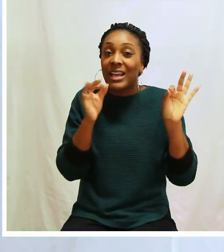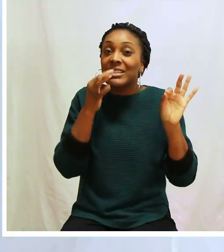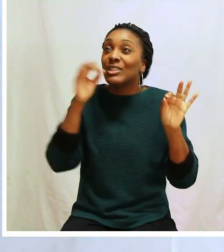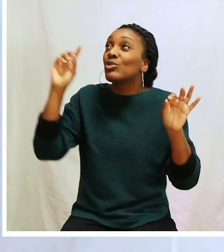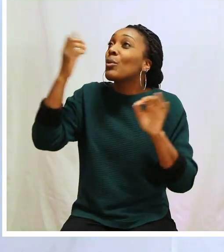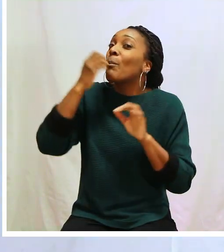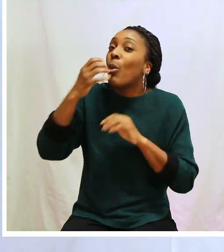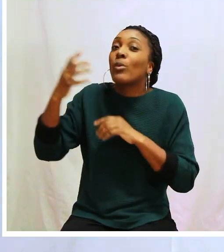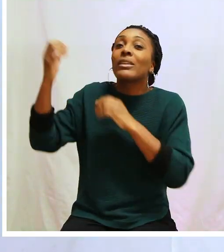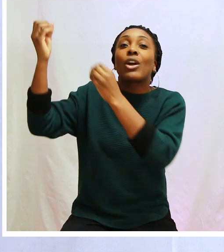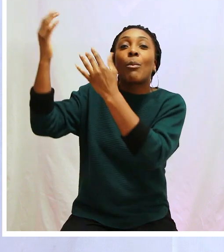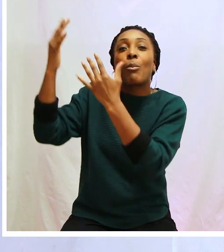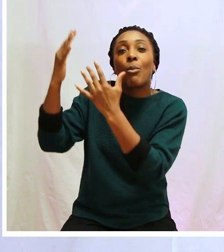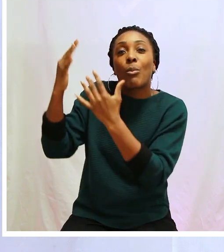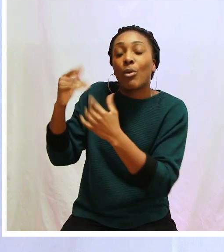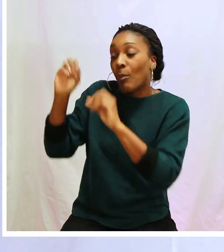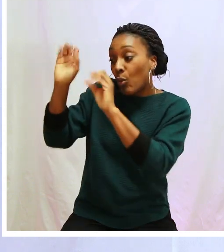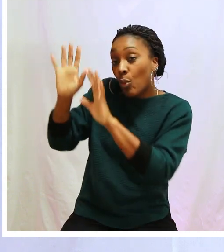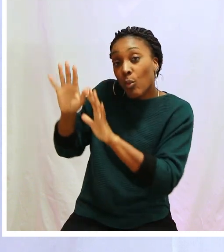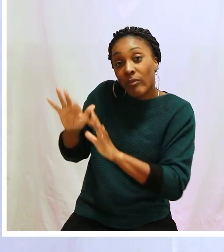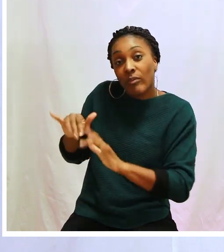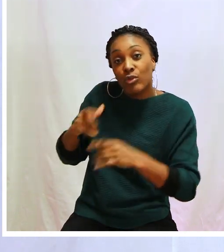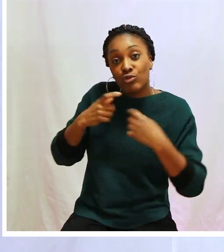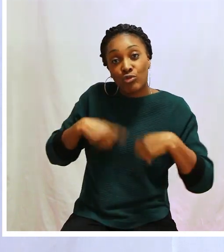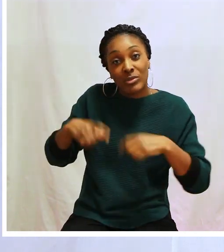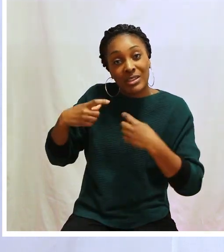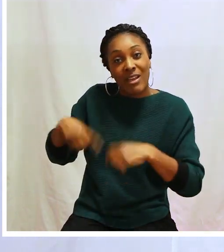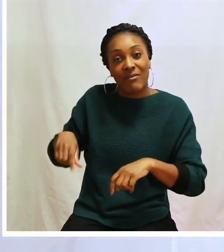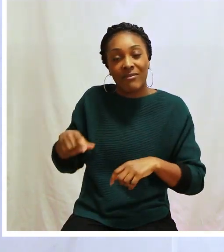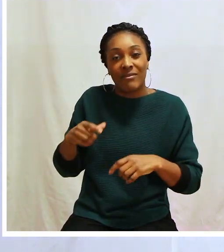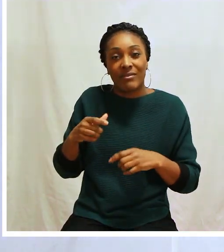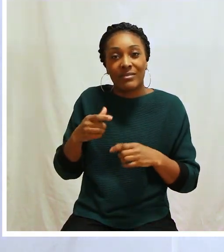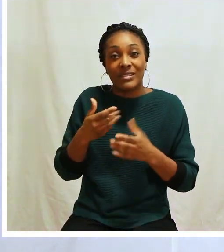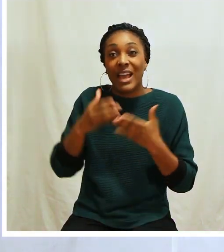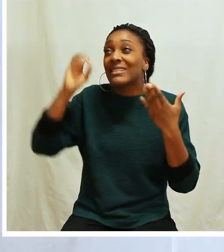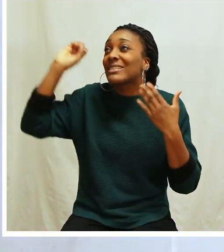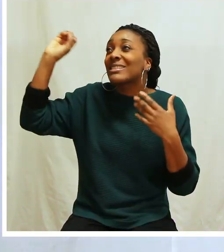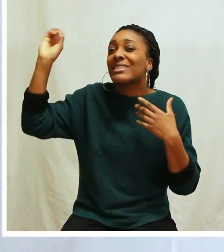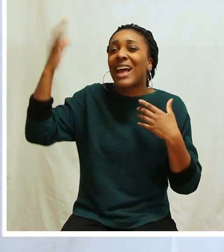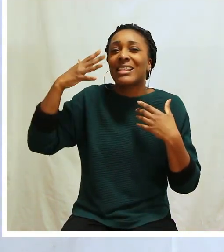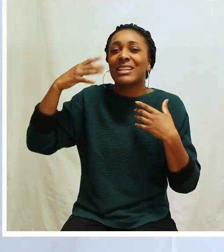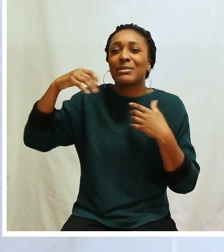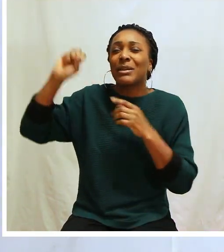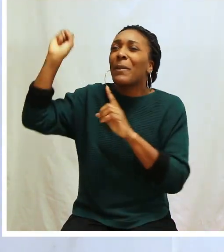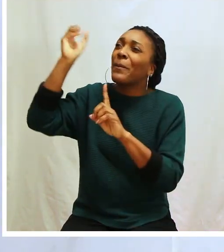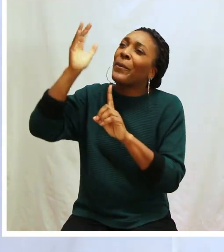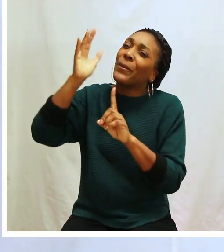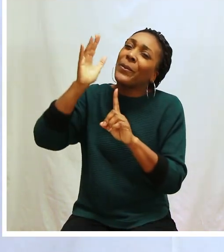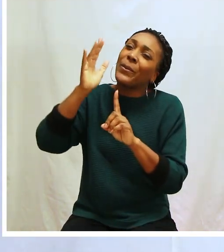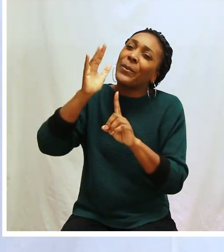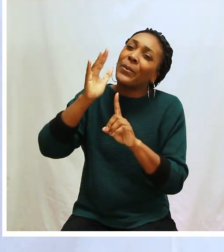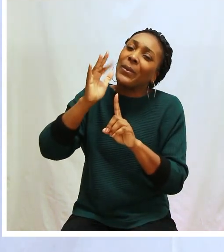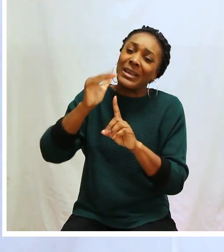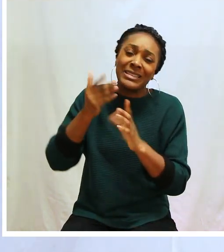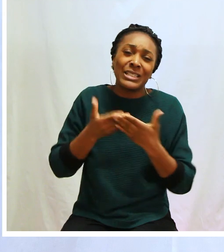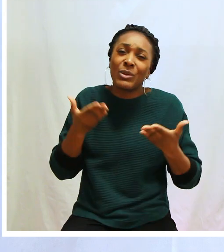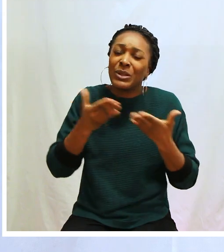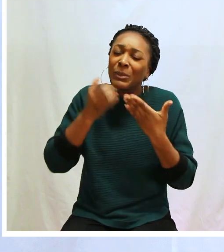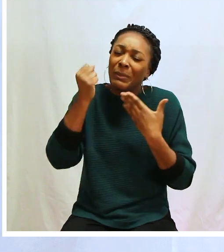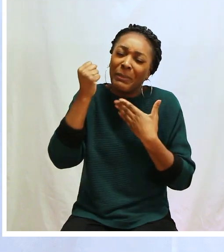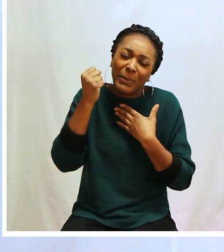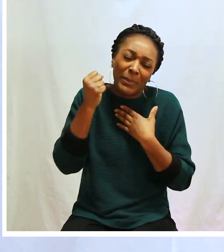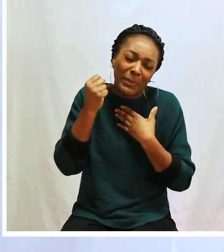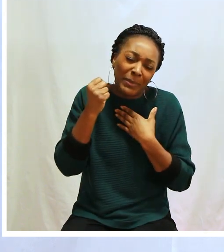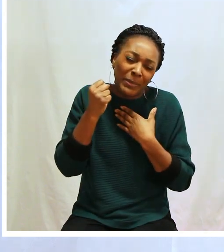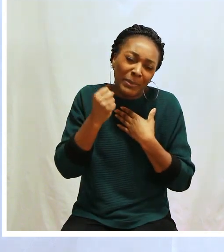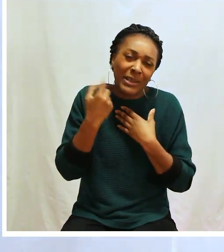y a toute une action du Saint-Esprit qui vient recouvrir son enfant alors qu'il est au plus mal de sa vie.